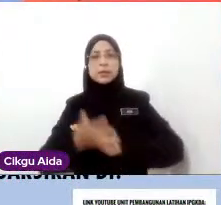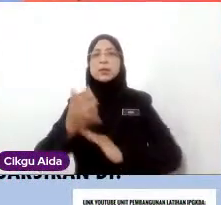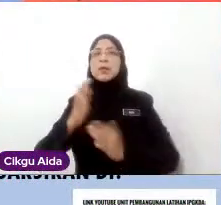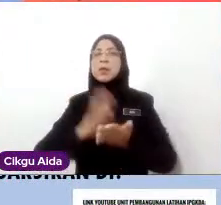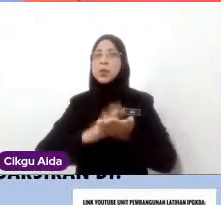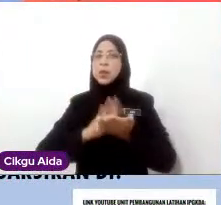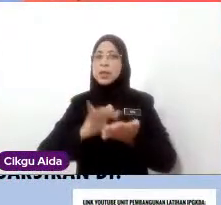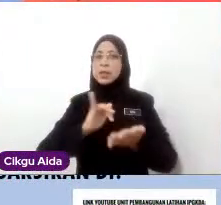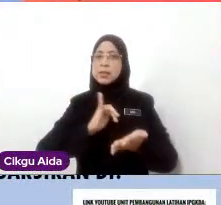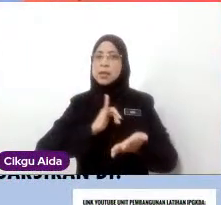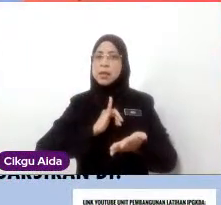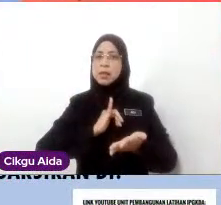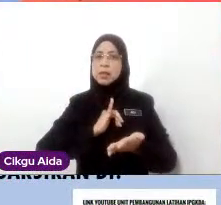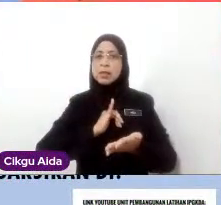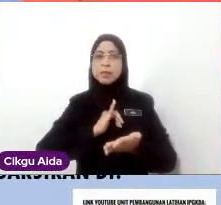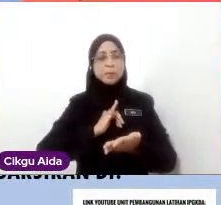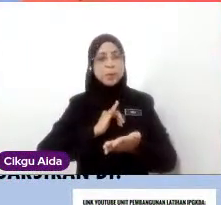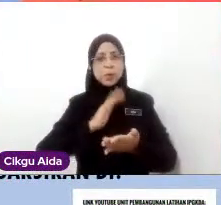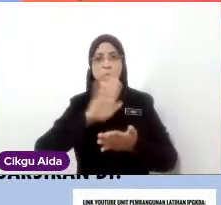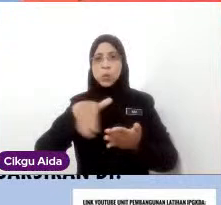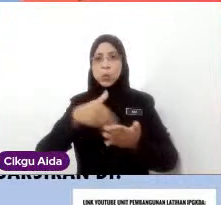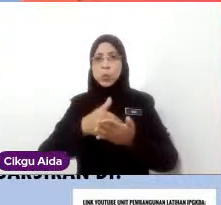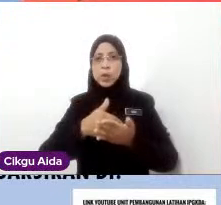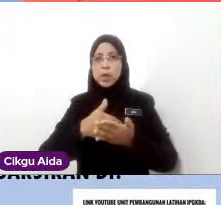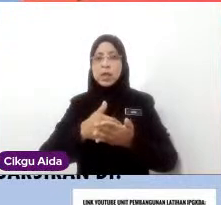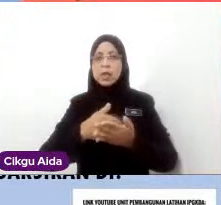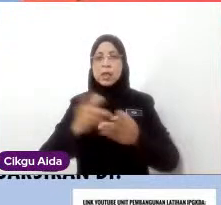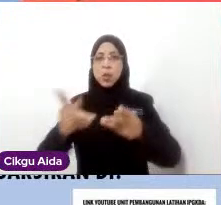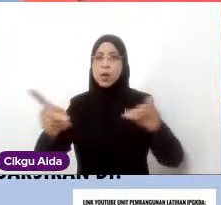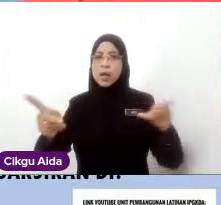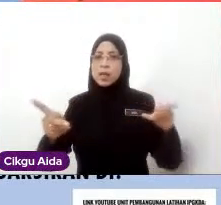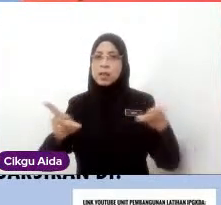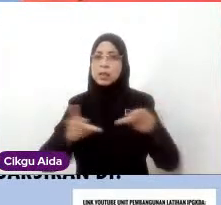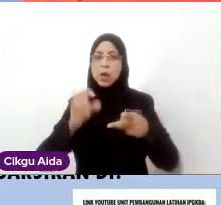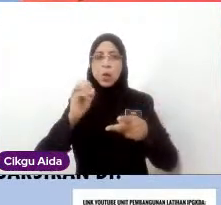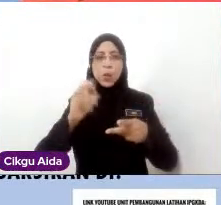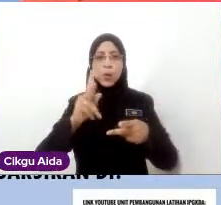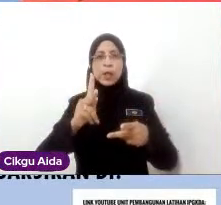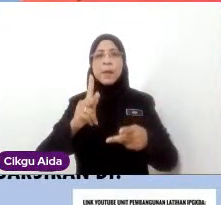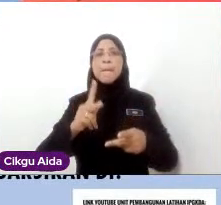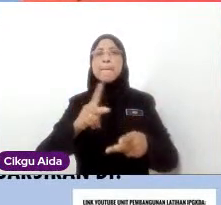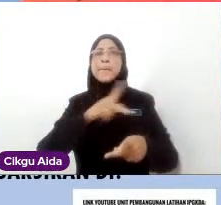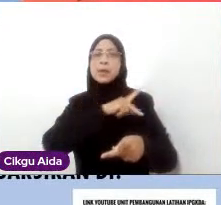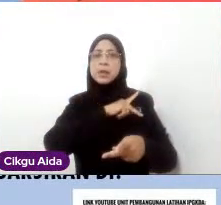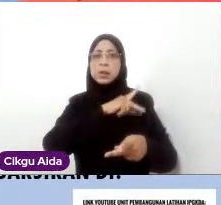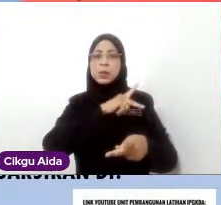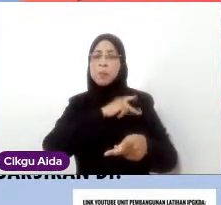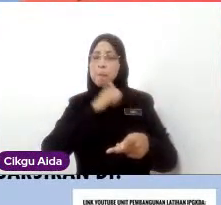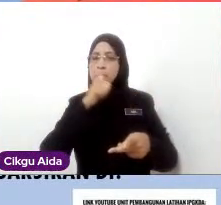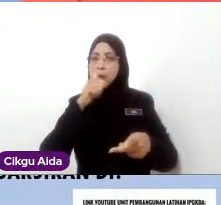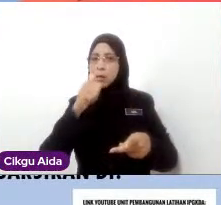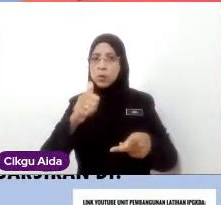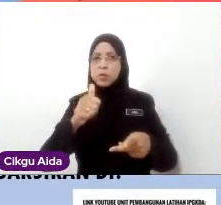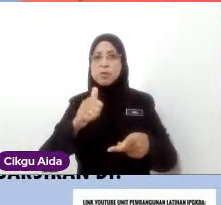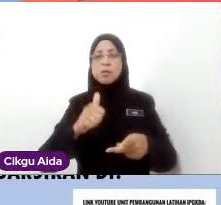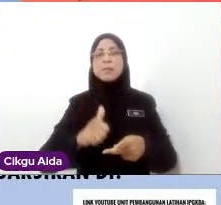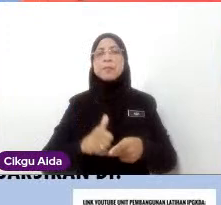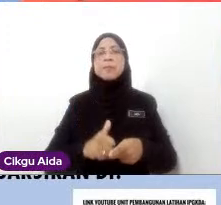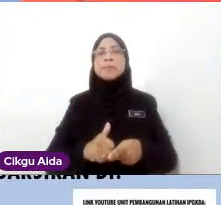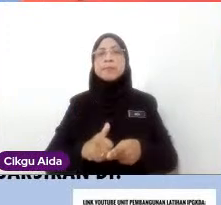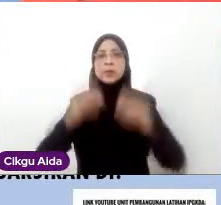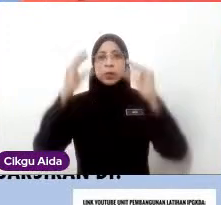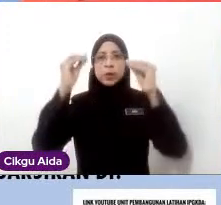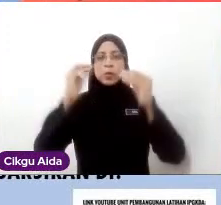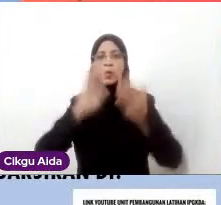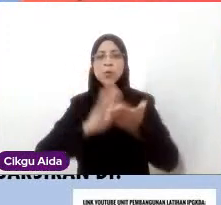alhamdulillah persekitaran semuanya bagus dan sahabat-sahabat pentadbir semuanya bagus. Jadi saya tanya, termasuklah PPM dan FT, saya tanya